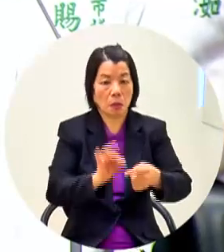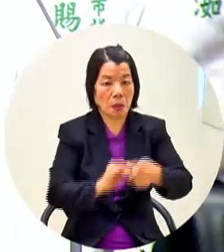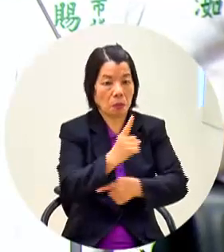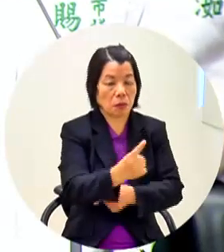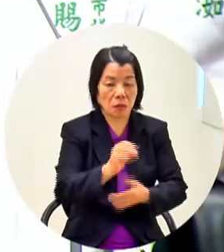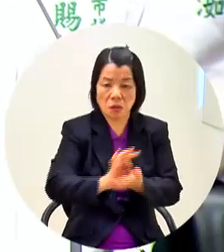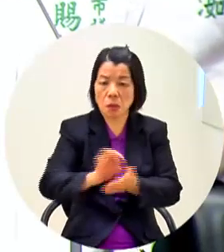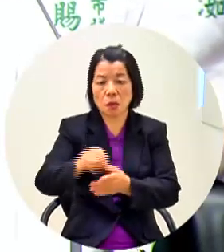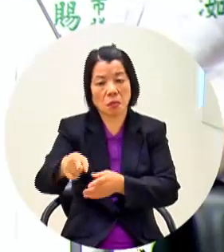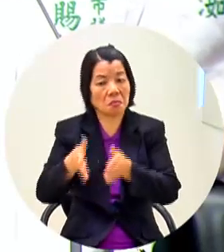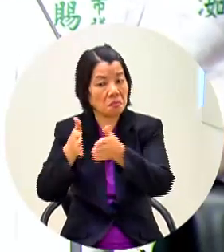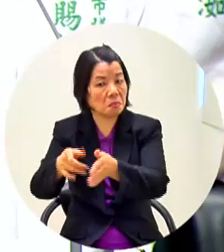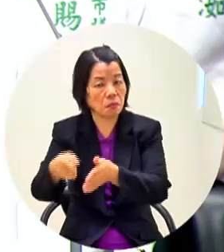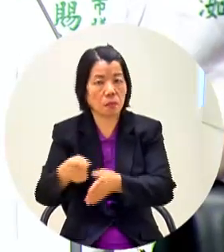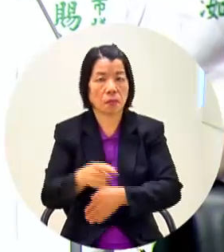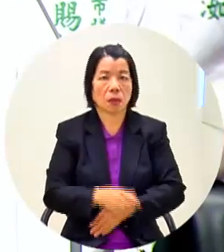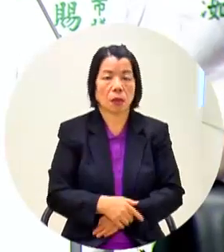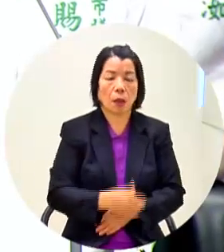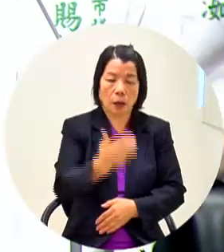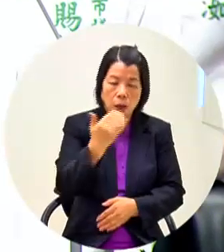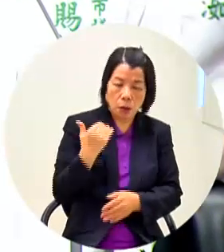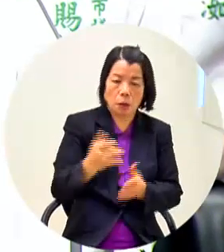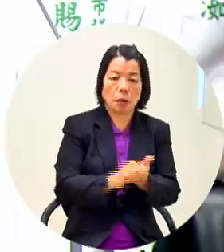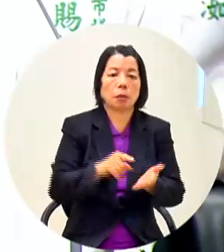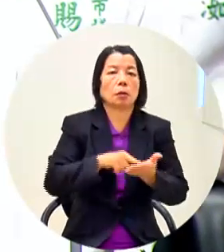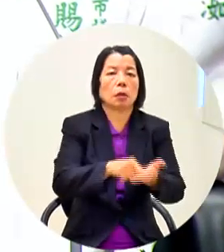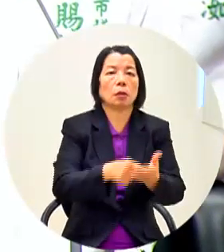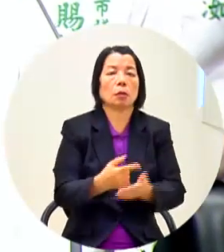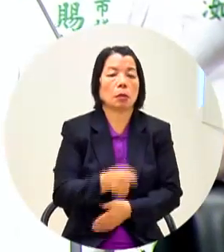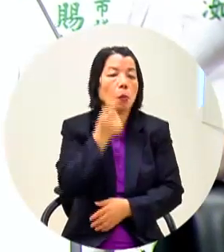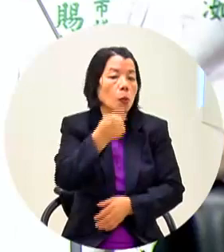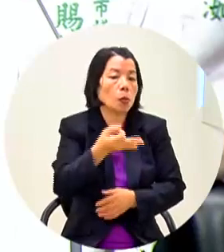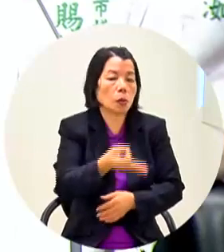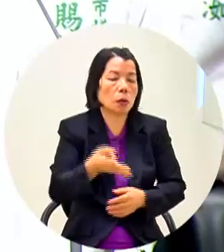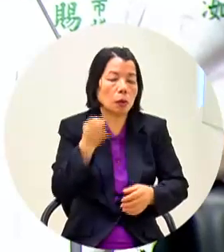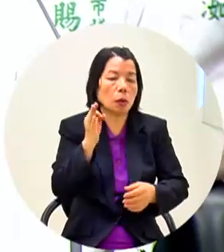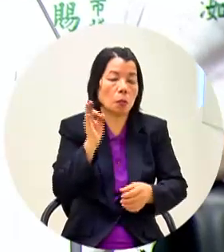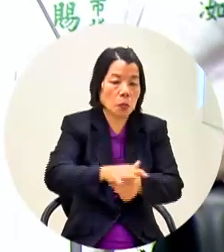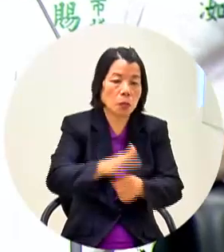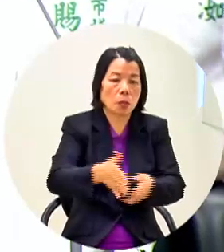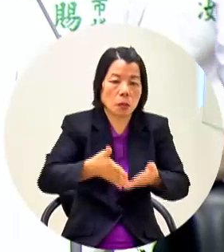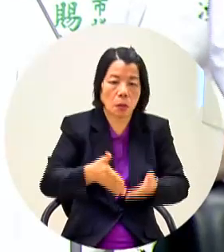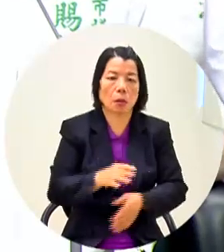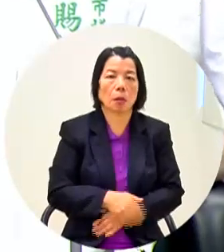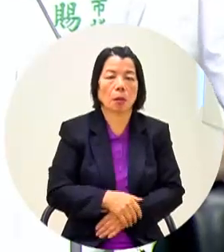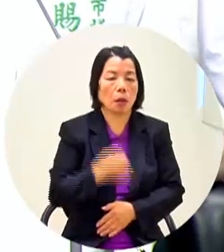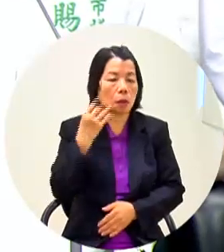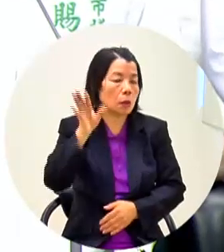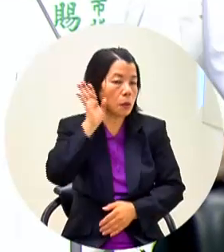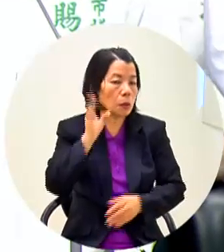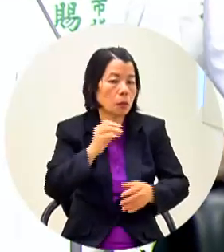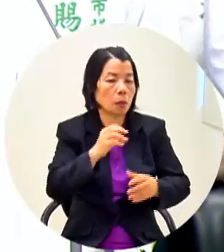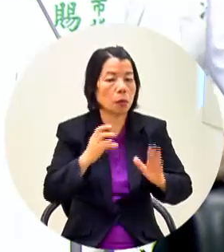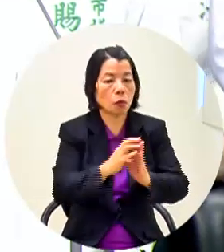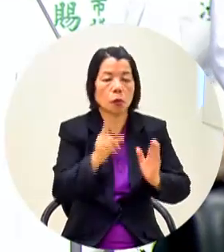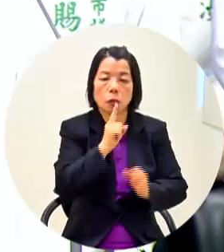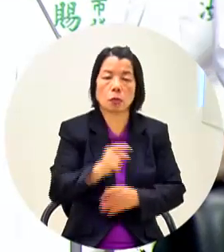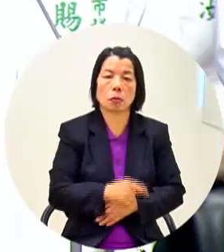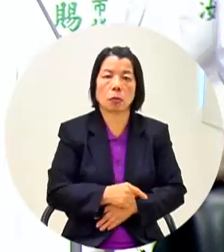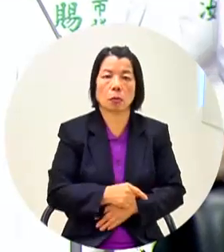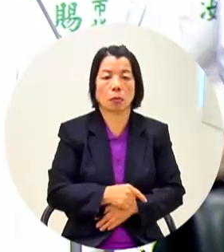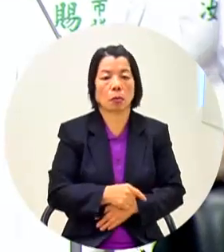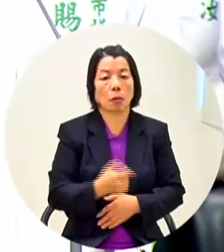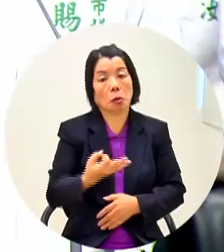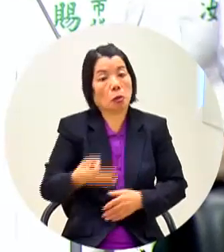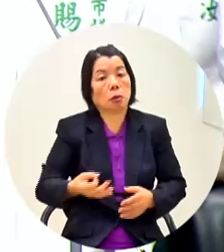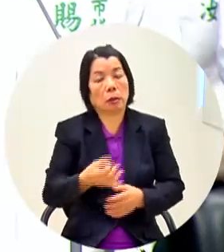在，在之前我们争取无薪假要补贴，新闻局说起户没钱啦，我讲用二倍金来支应